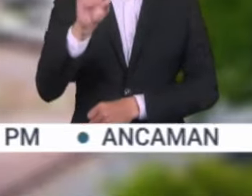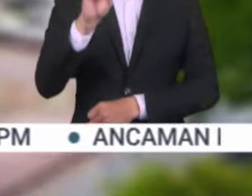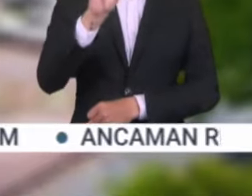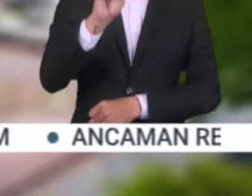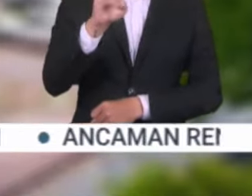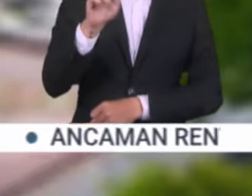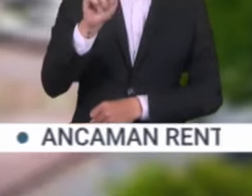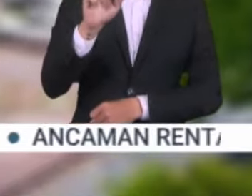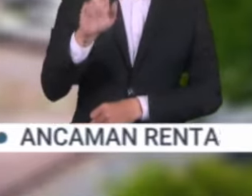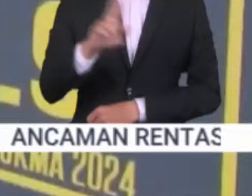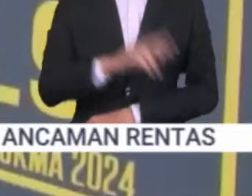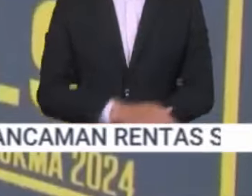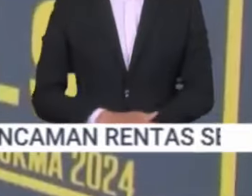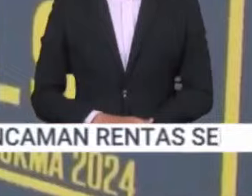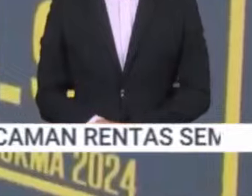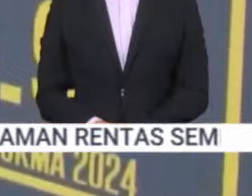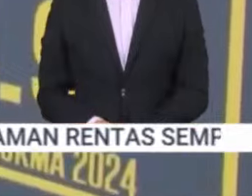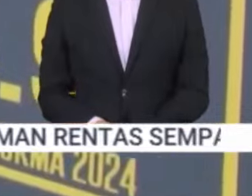meter.